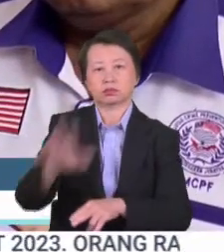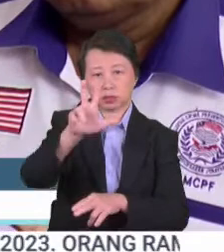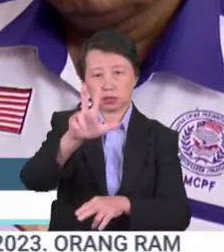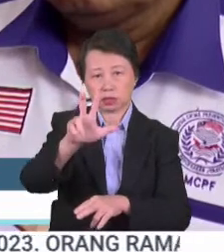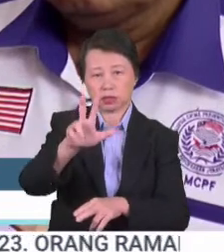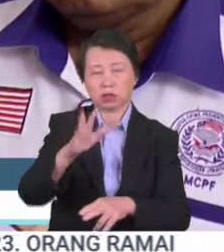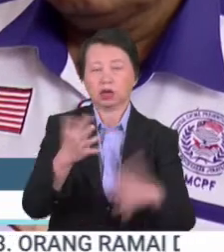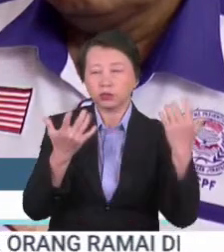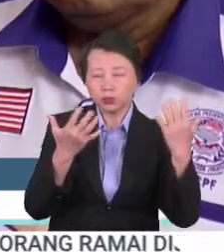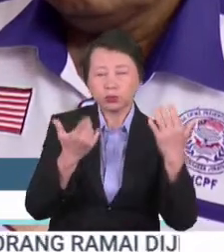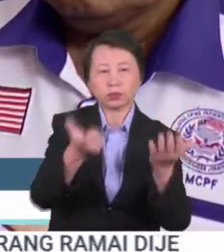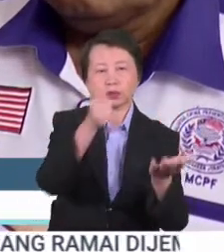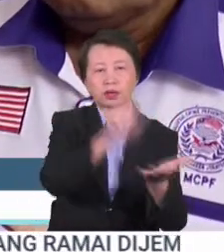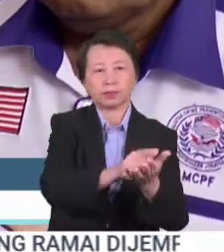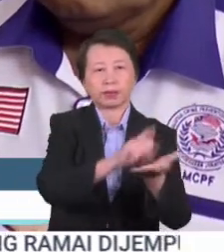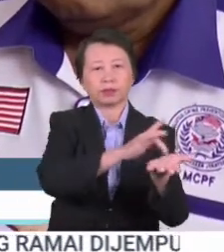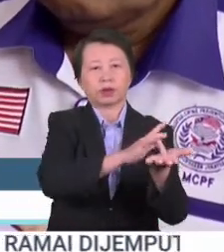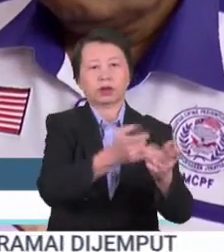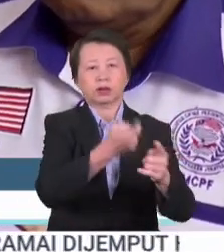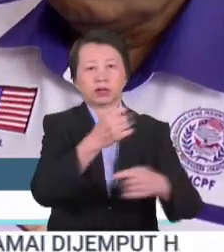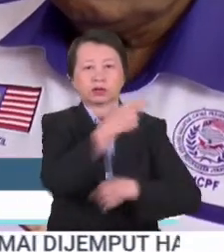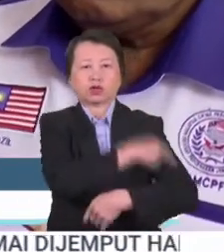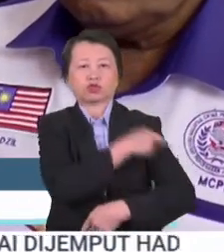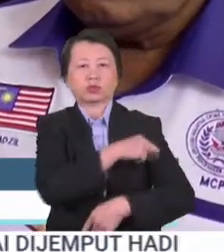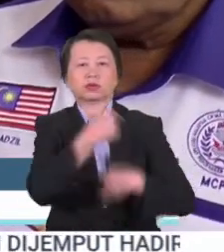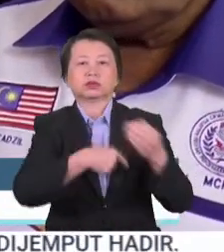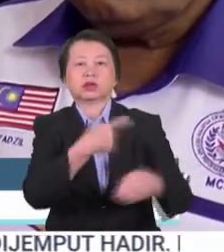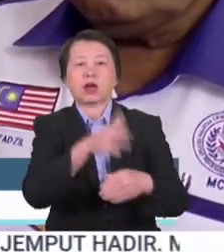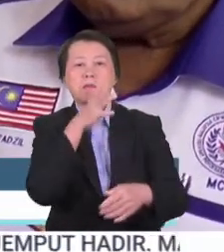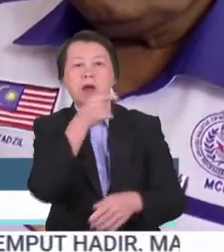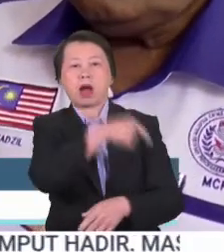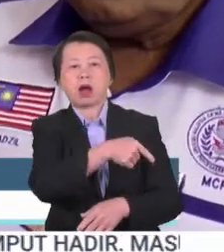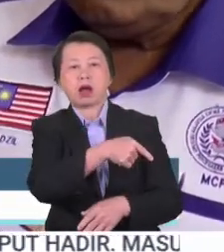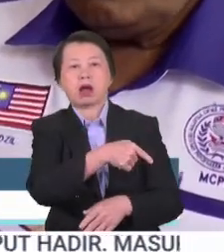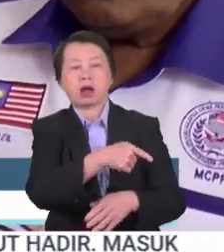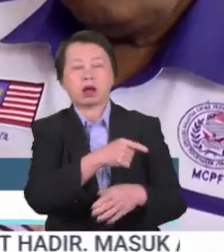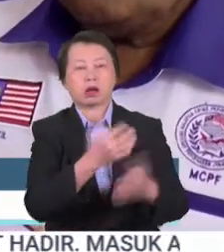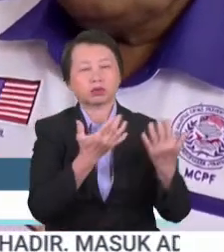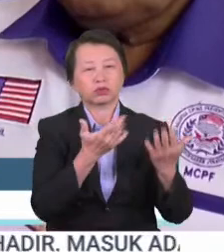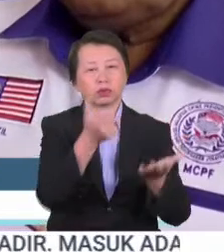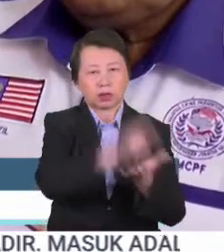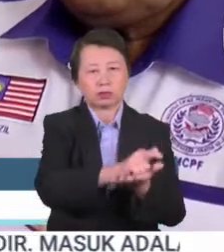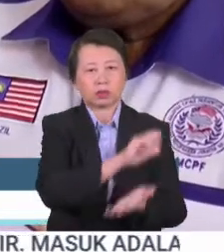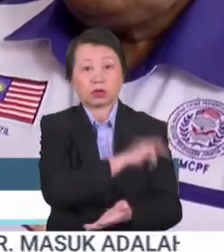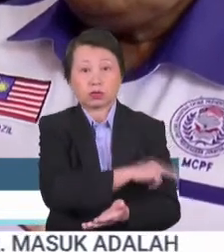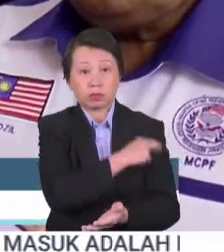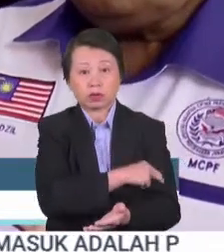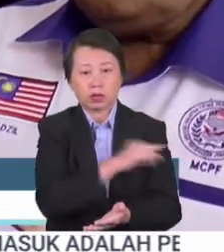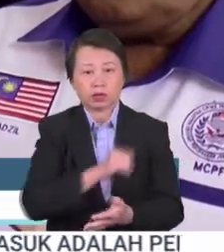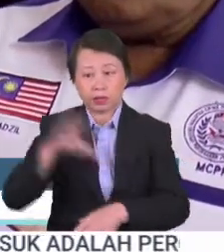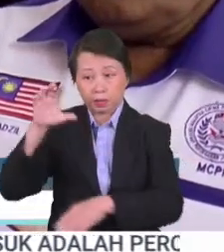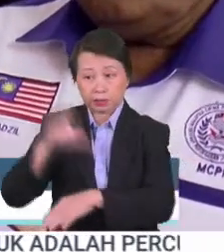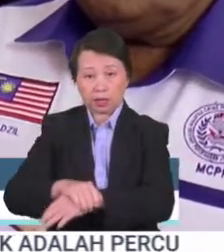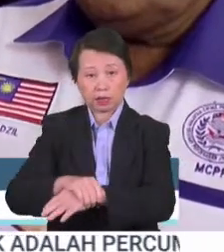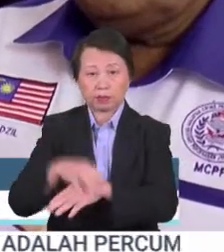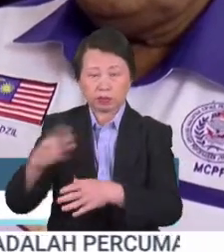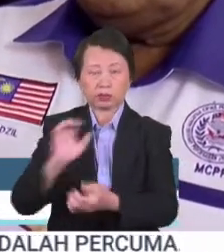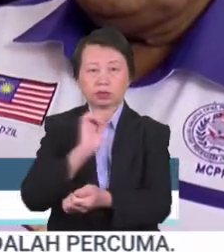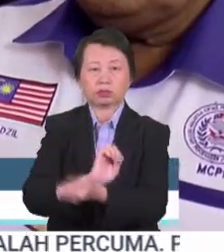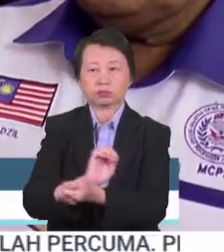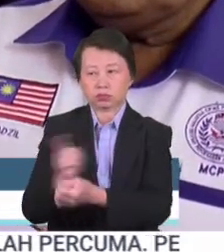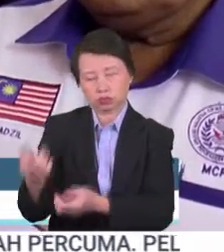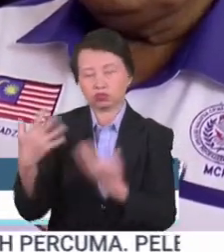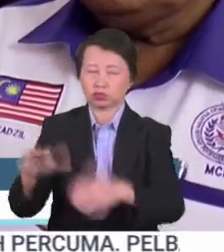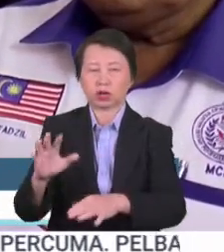kita masih menunggu laporan perubatan daripada Hospital sambil tu yang tangkapan tu pun telah diriman selama